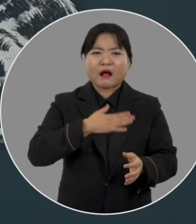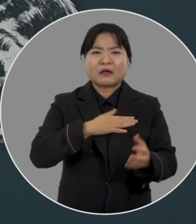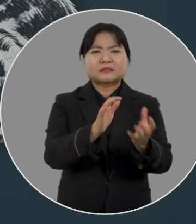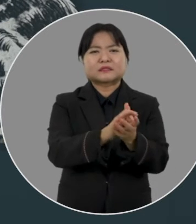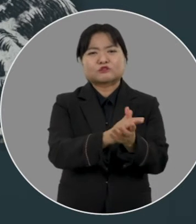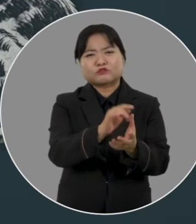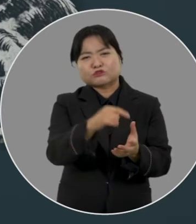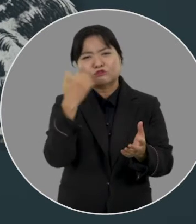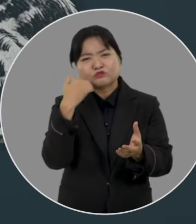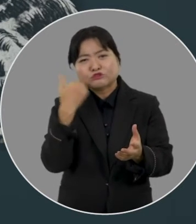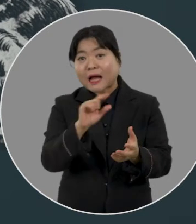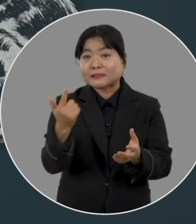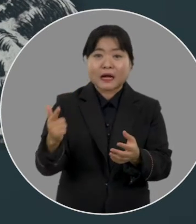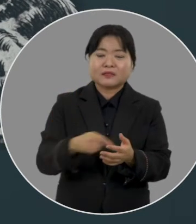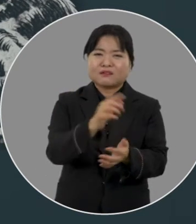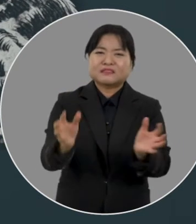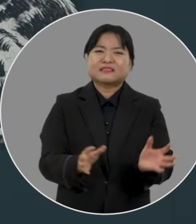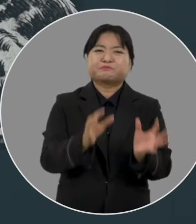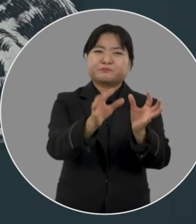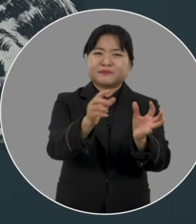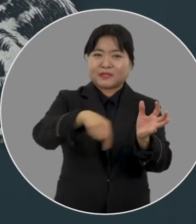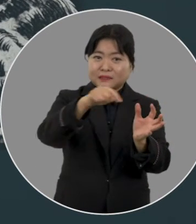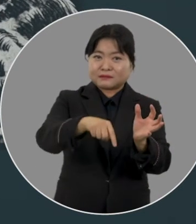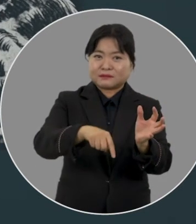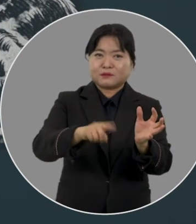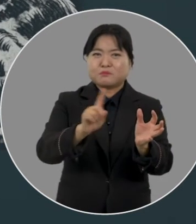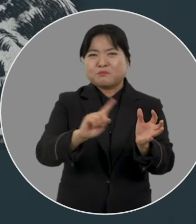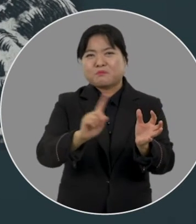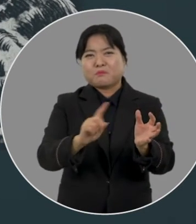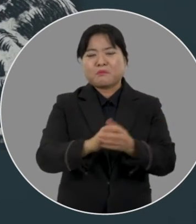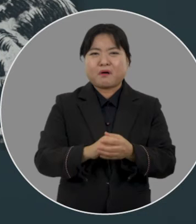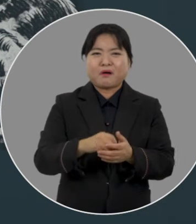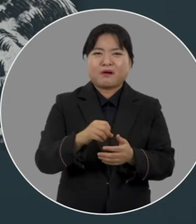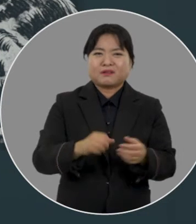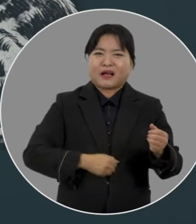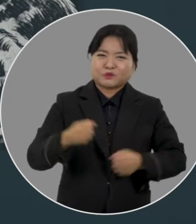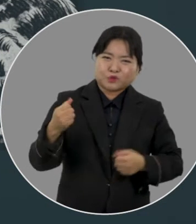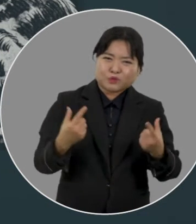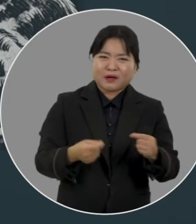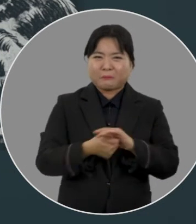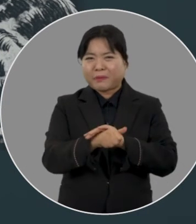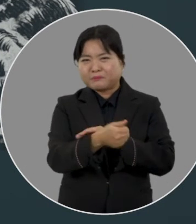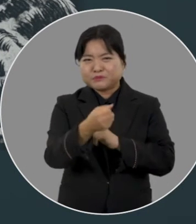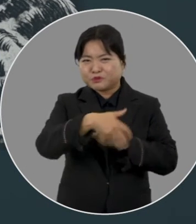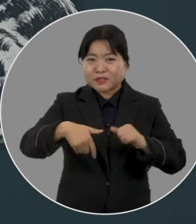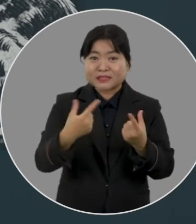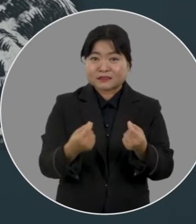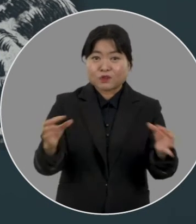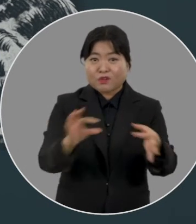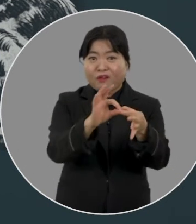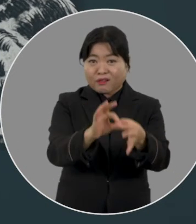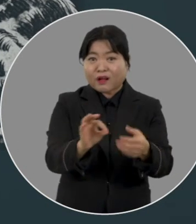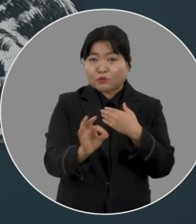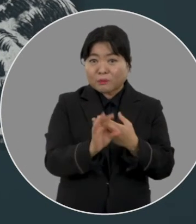친구 구체적인 인물이 아니라 저런 집단을 이렇게 양서류, 파충류 이런 것과 연결 짓고 나면